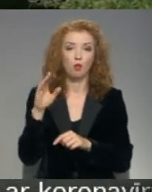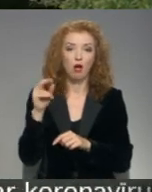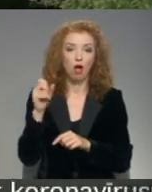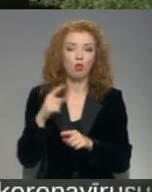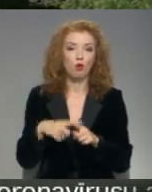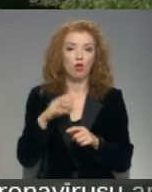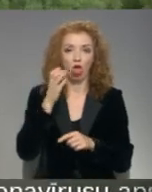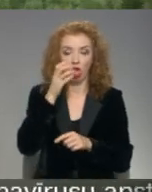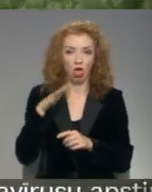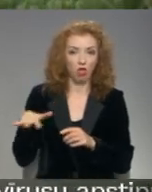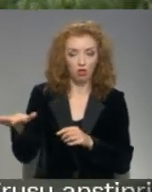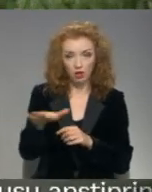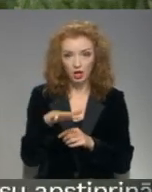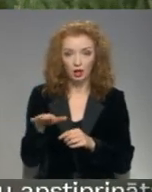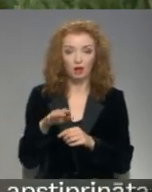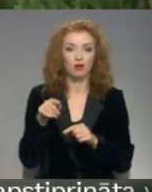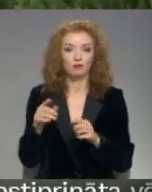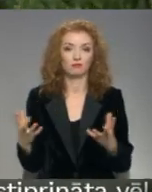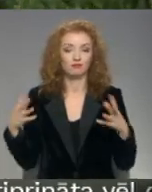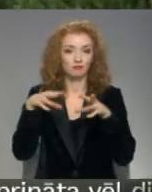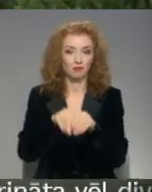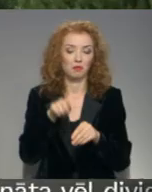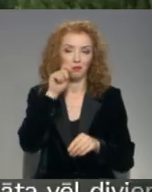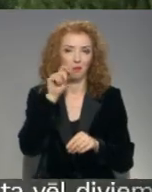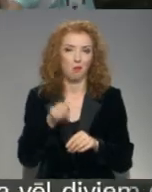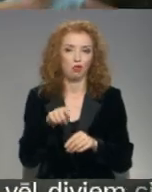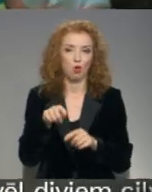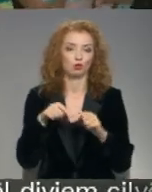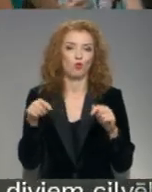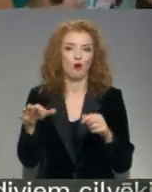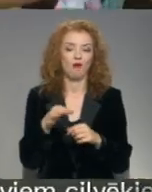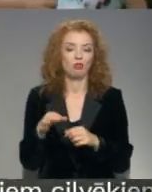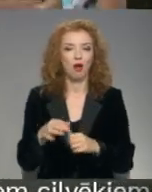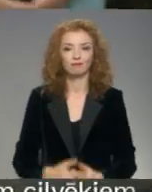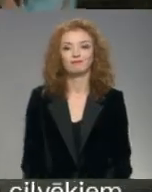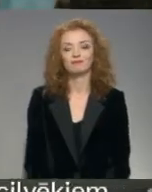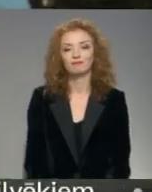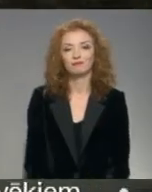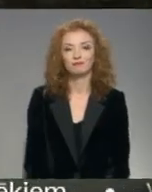kas realizējot administratīvi teritoriālo reformu iekļausies Madonas novadā. Sandra Zariņa, Elvis Cāzars, Vidzemes televīzija.